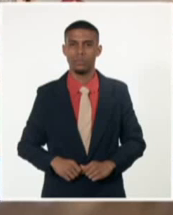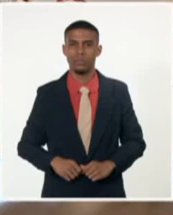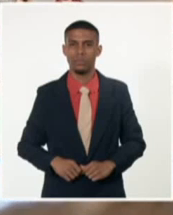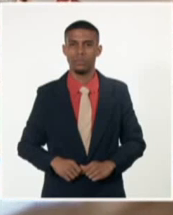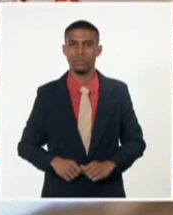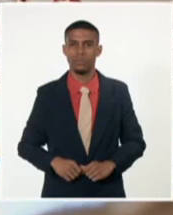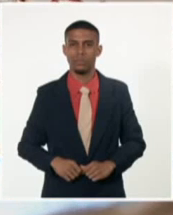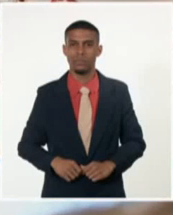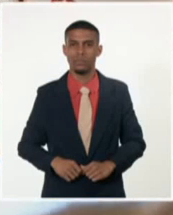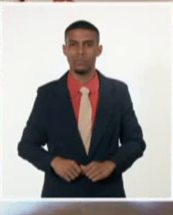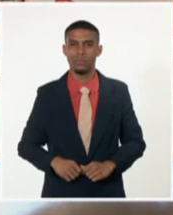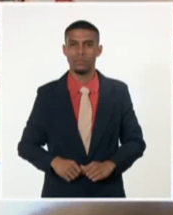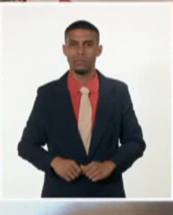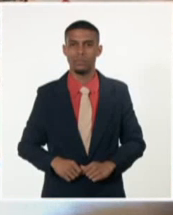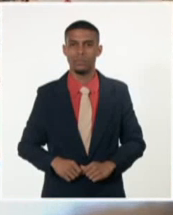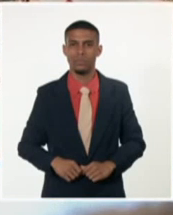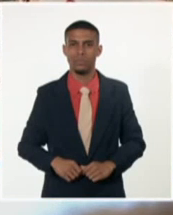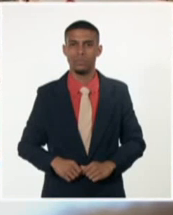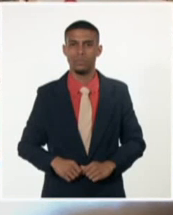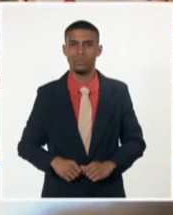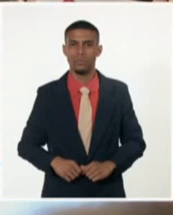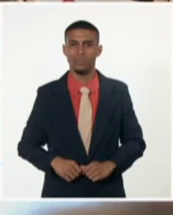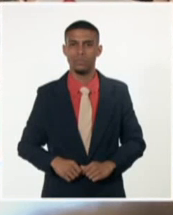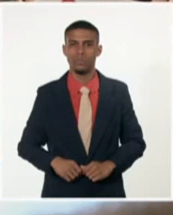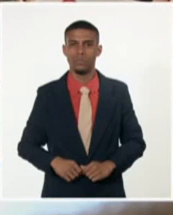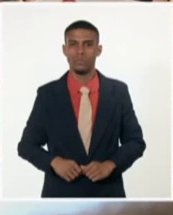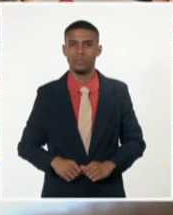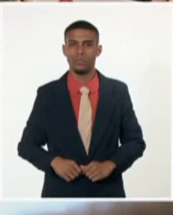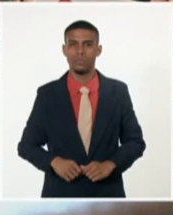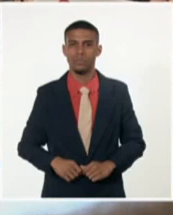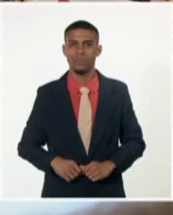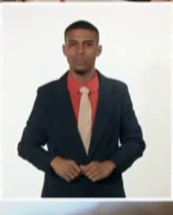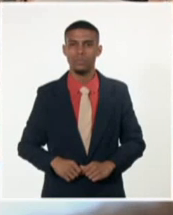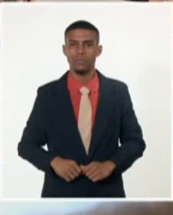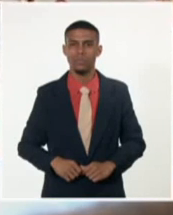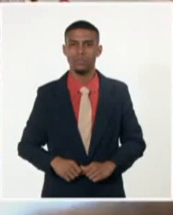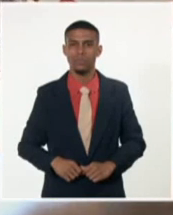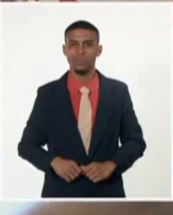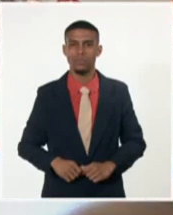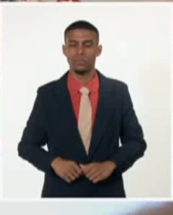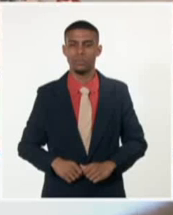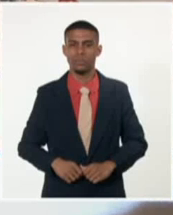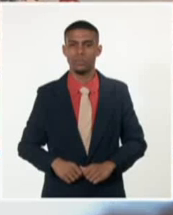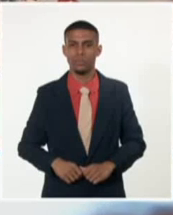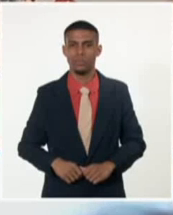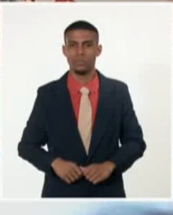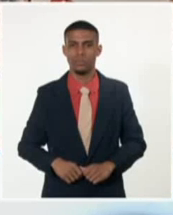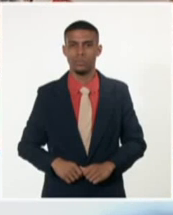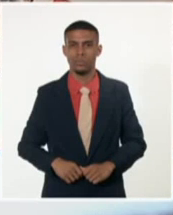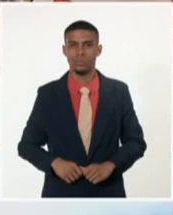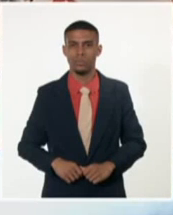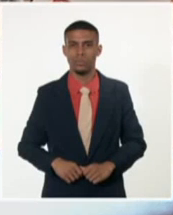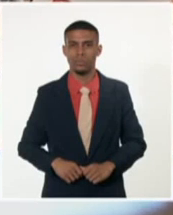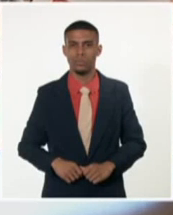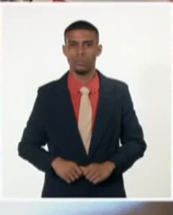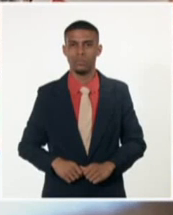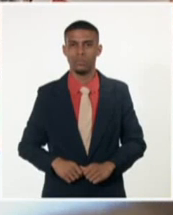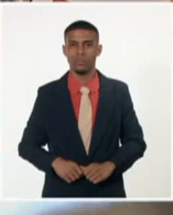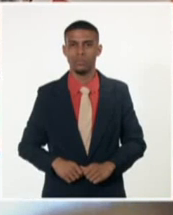à participer à ce sommet pour un nouveau pacte financier global qui pourrait être un nouveau point de départ vers un